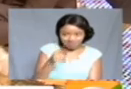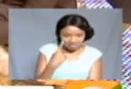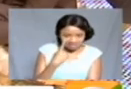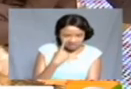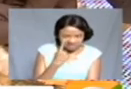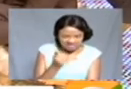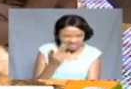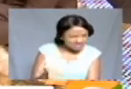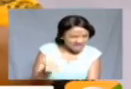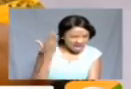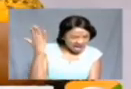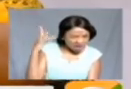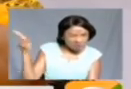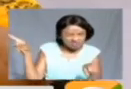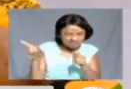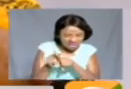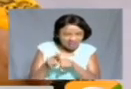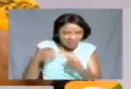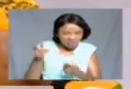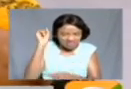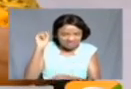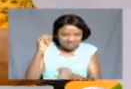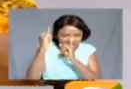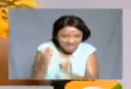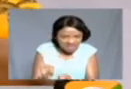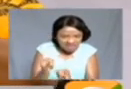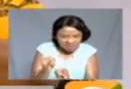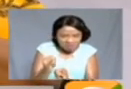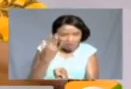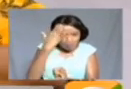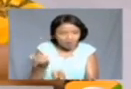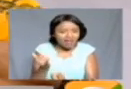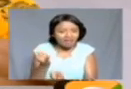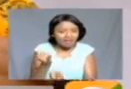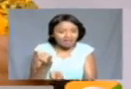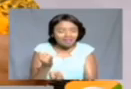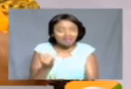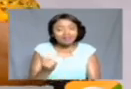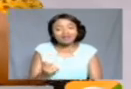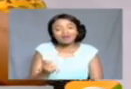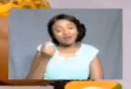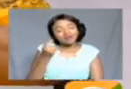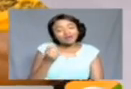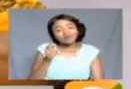lilikuweko, halikuweko. Linakuja hivi kwa sababu ya nini? Kila mtu amemsoma mwenzake anamuelewa.